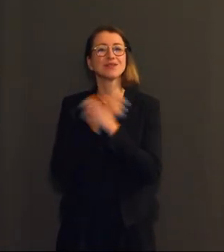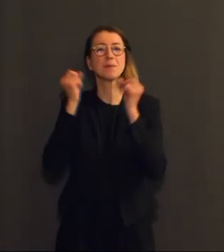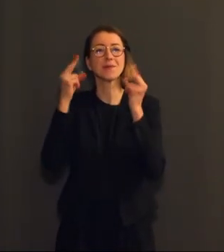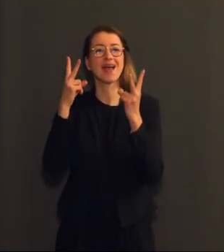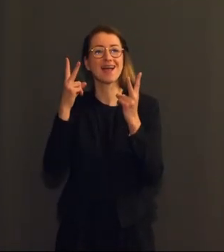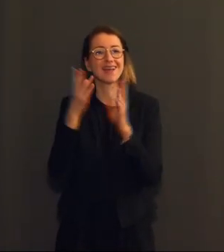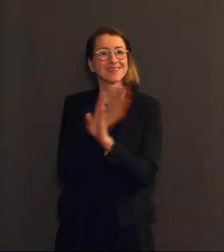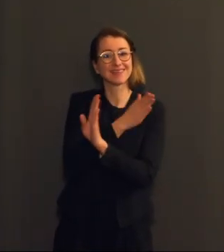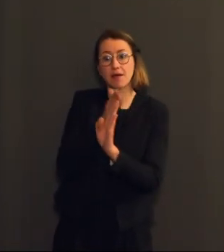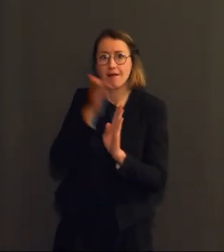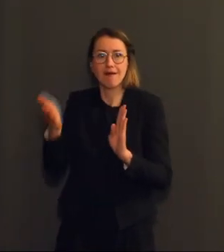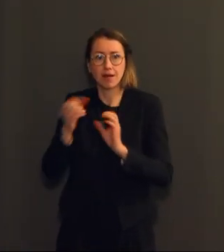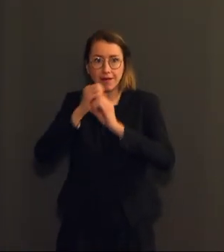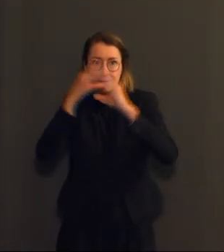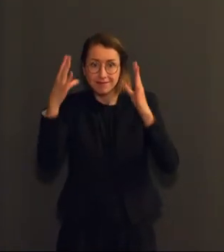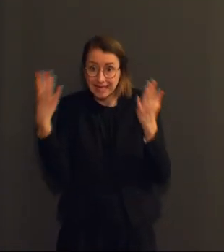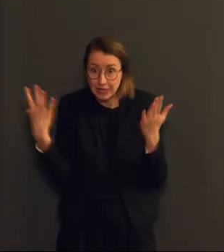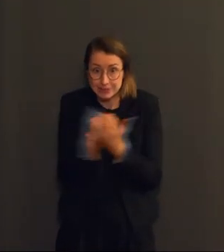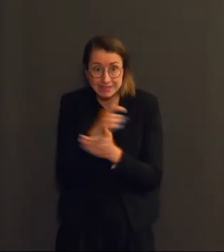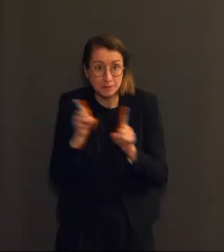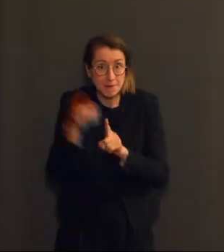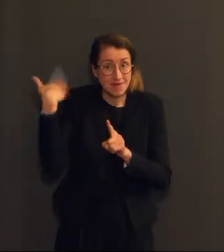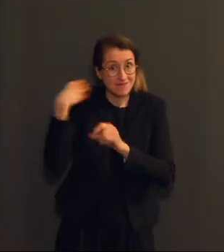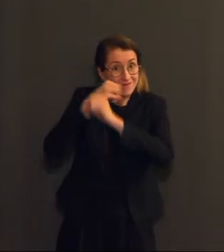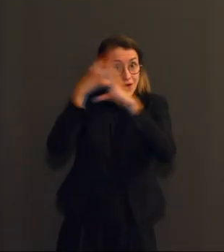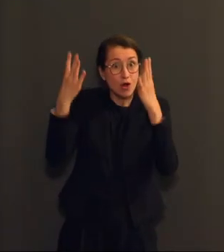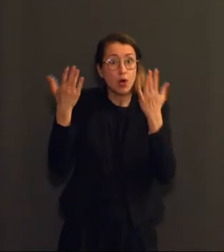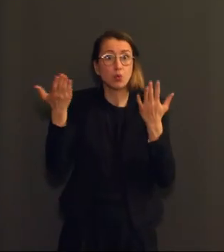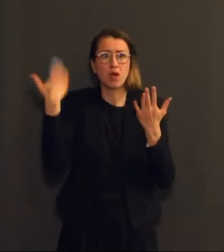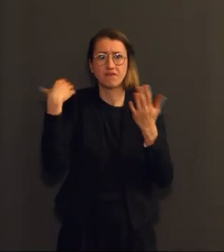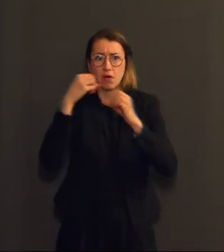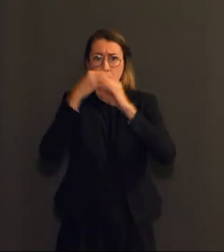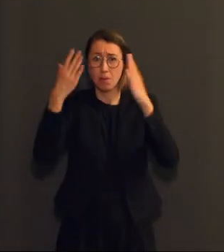Ou pouvait-on s'attendre à une diminution plus importante?